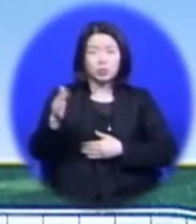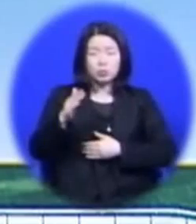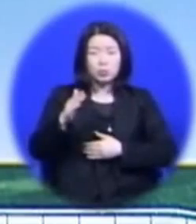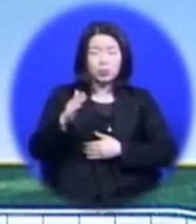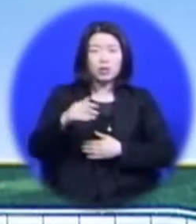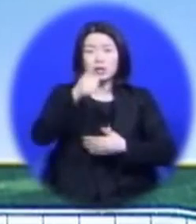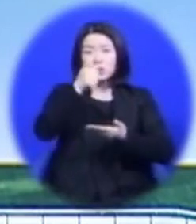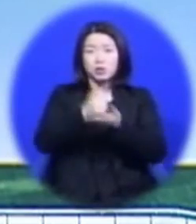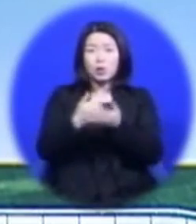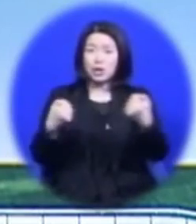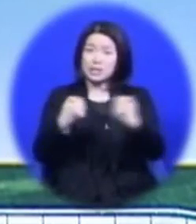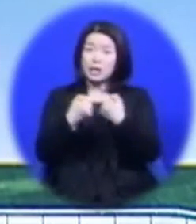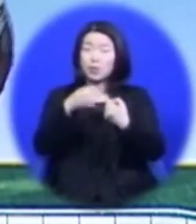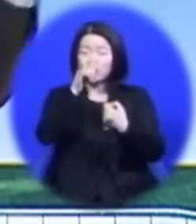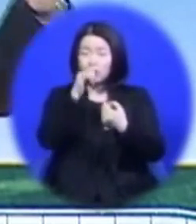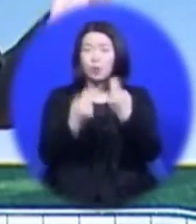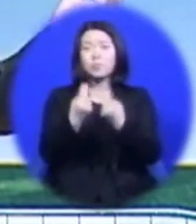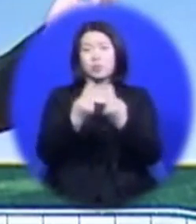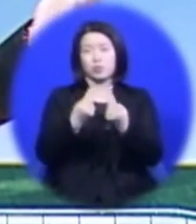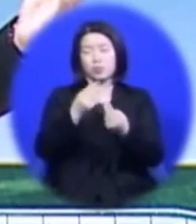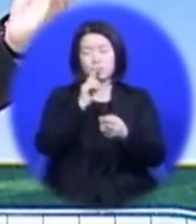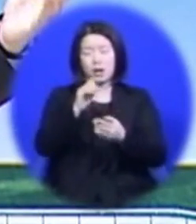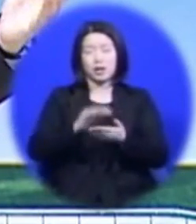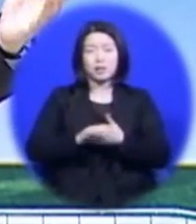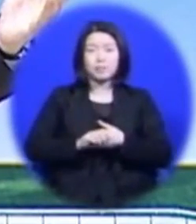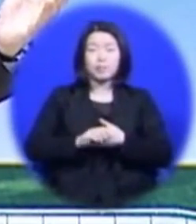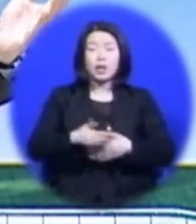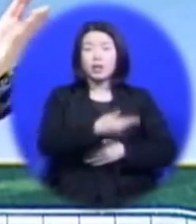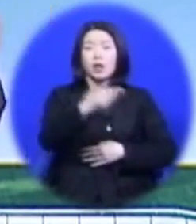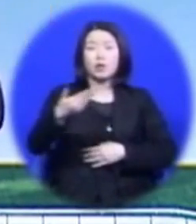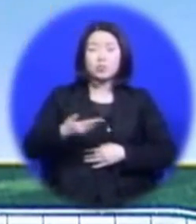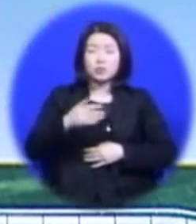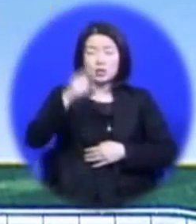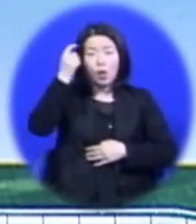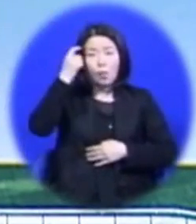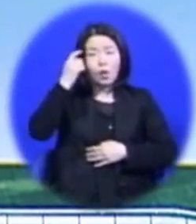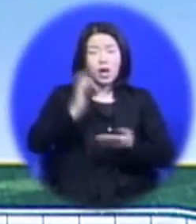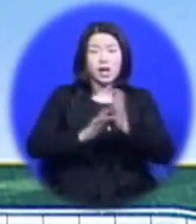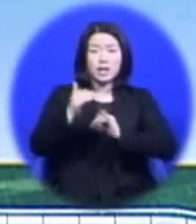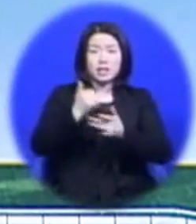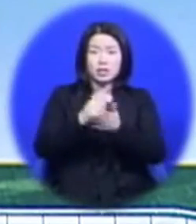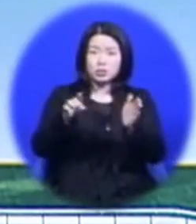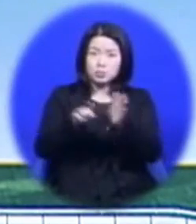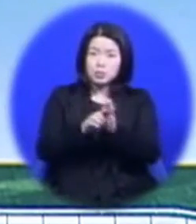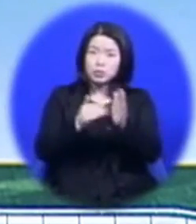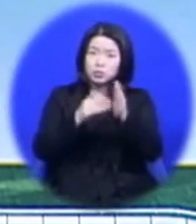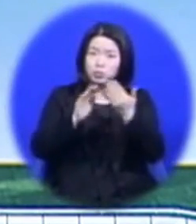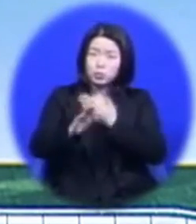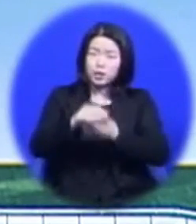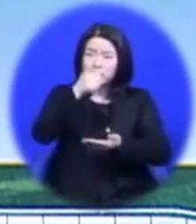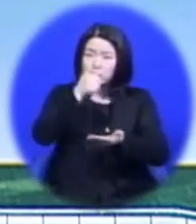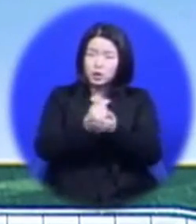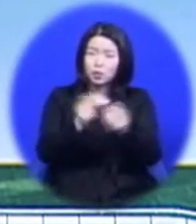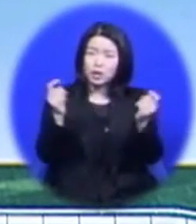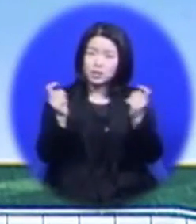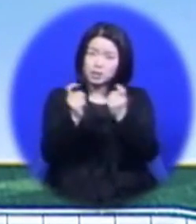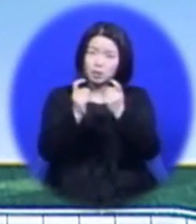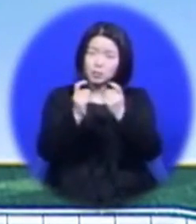있습니다. 여러분, 여러분들이 왜 예수를 믿고도 죄와 싸움에서 계속